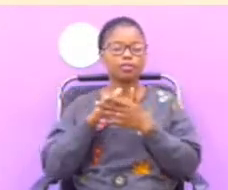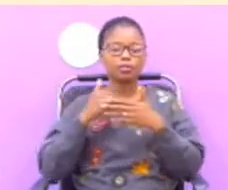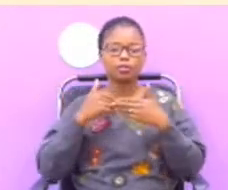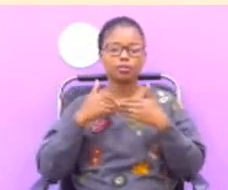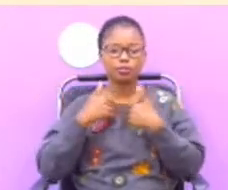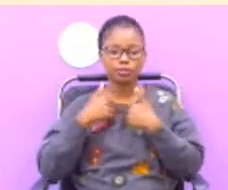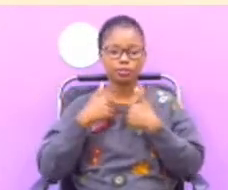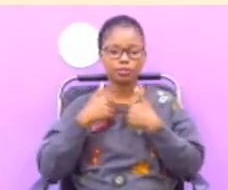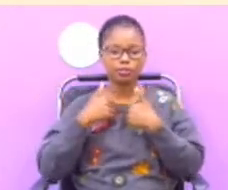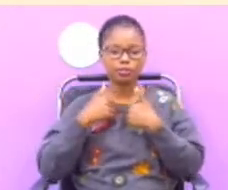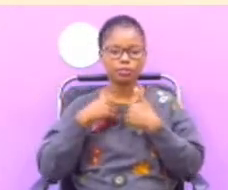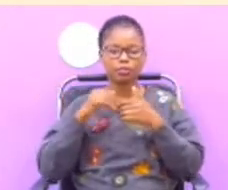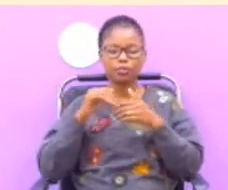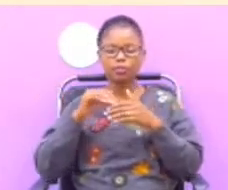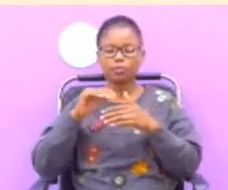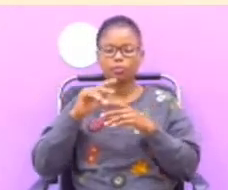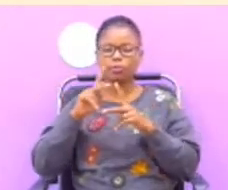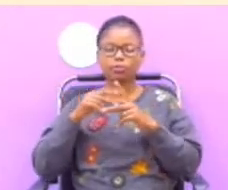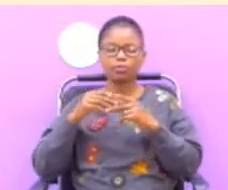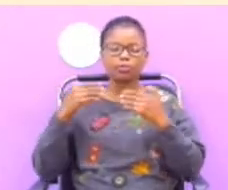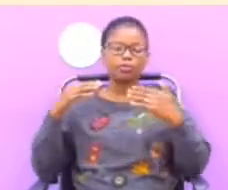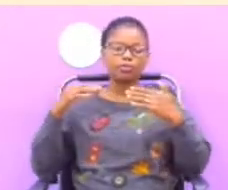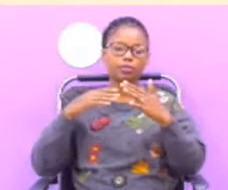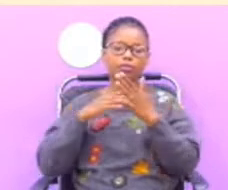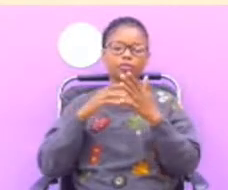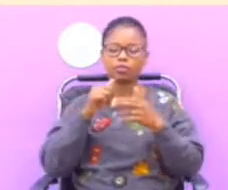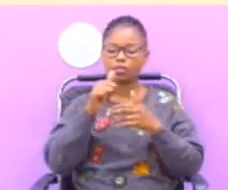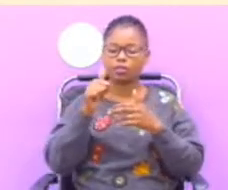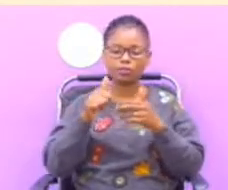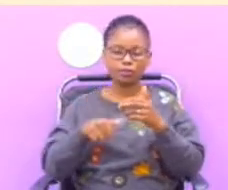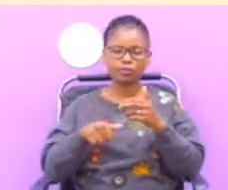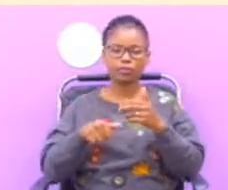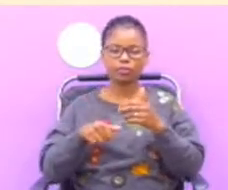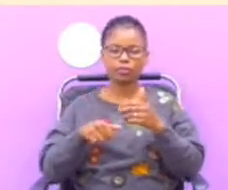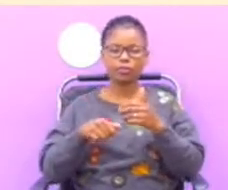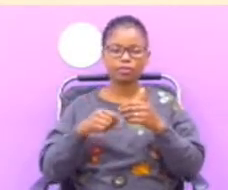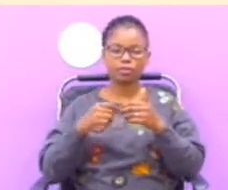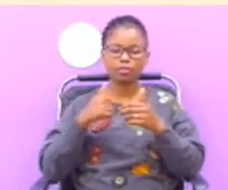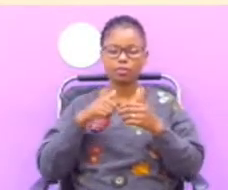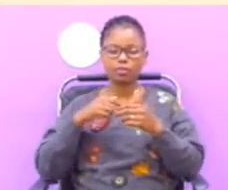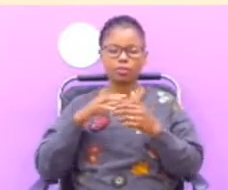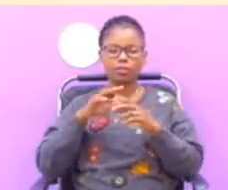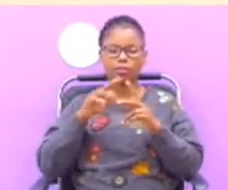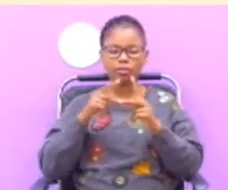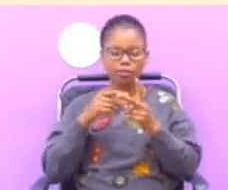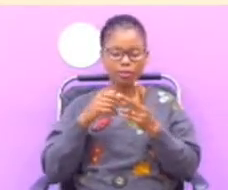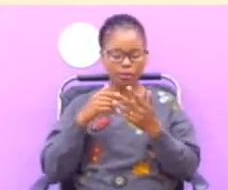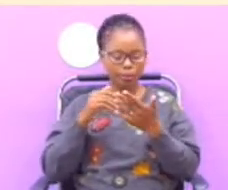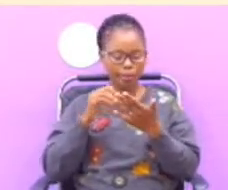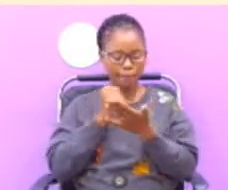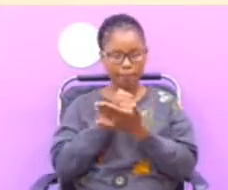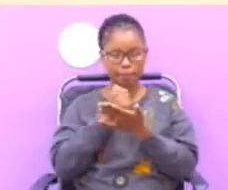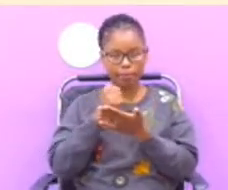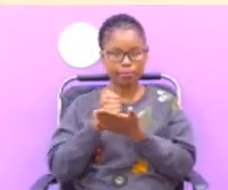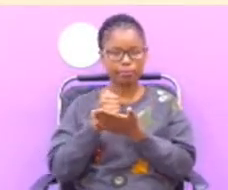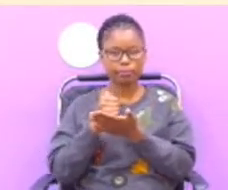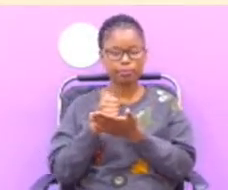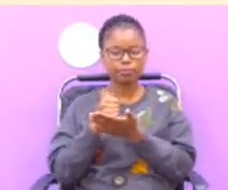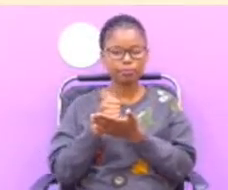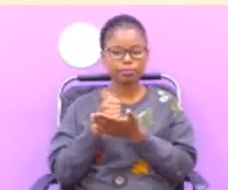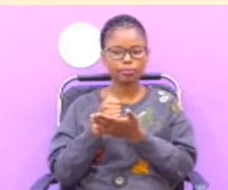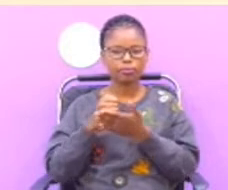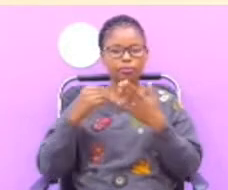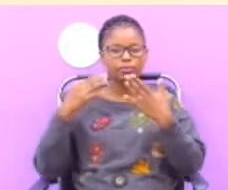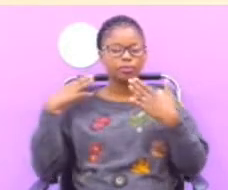kundu araika ngai matakinyaga. Gutiri handu matakoragwo na passport yaho. Araika ngai